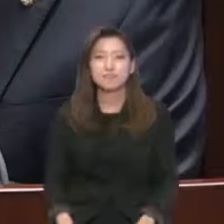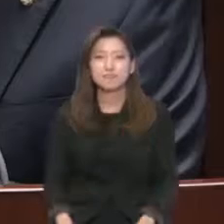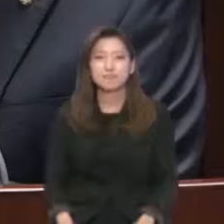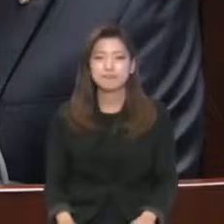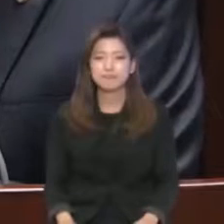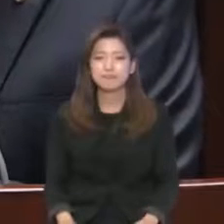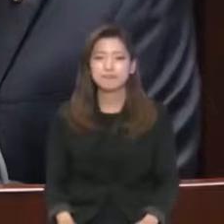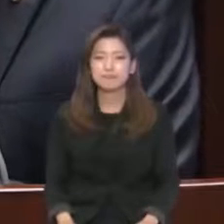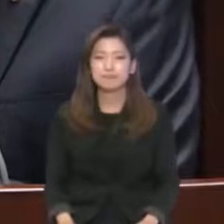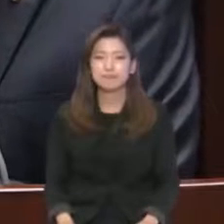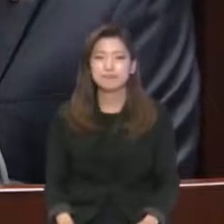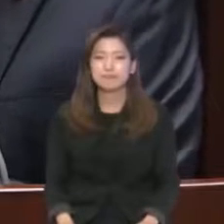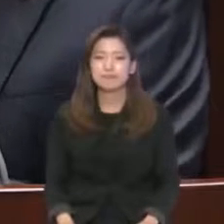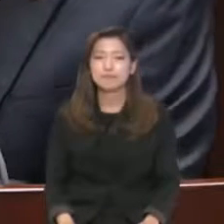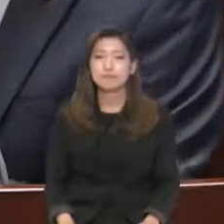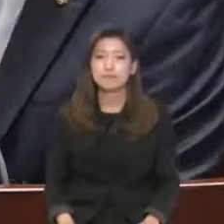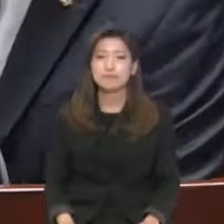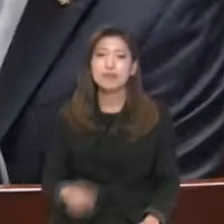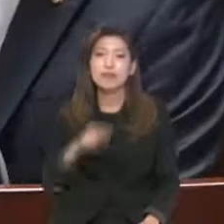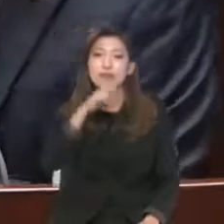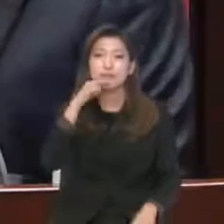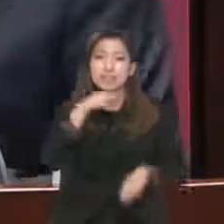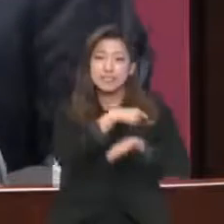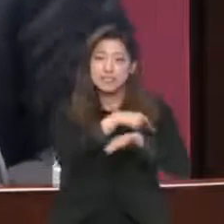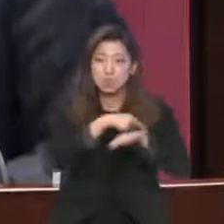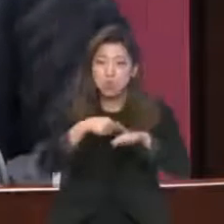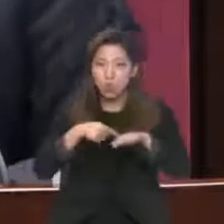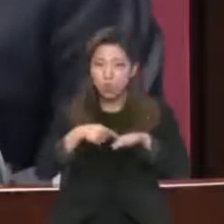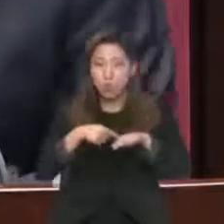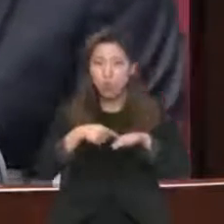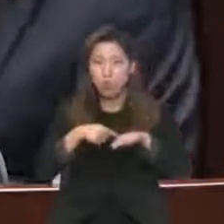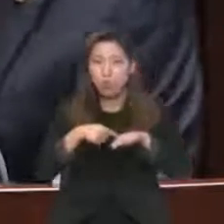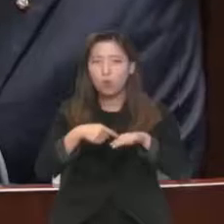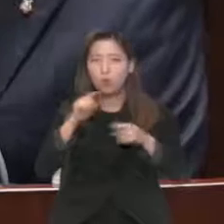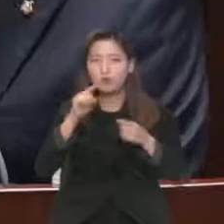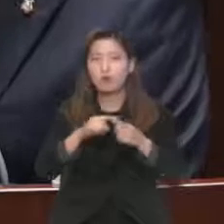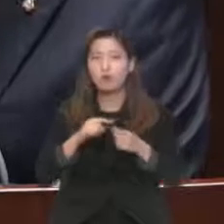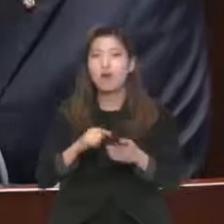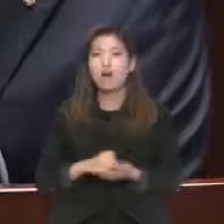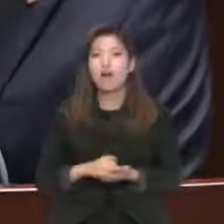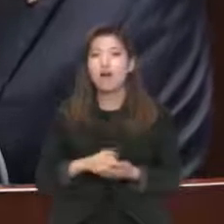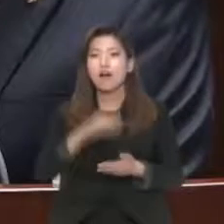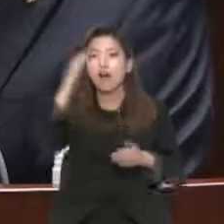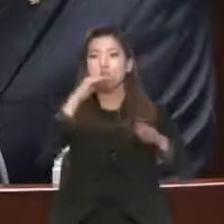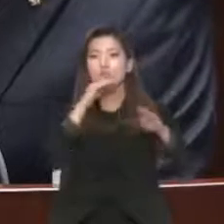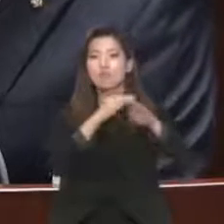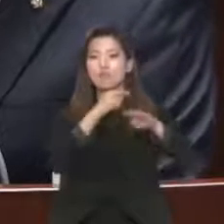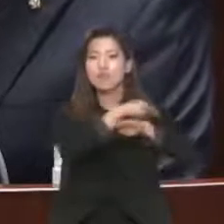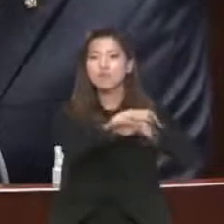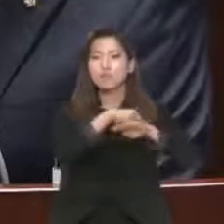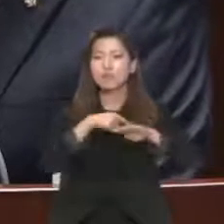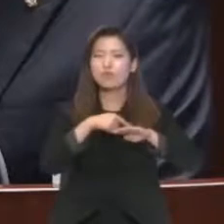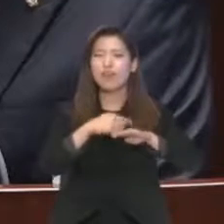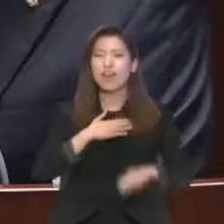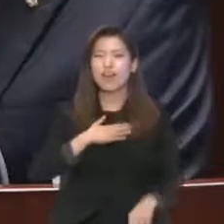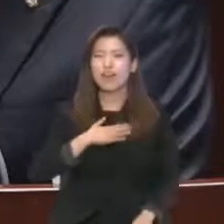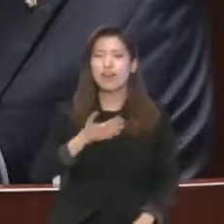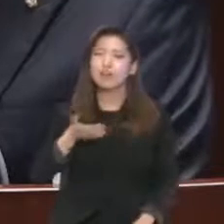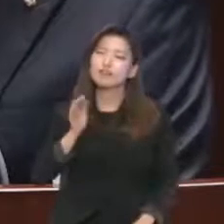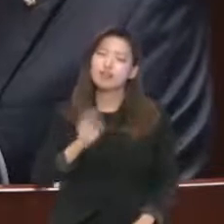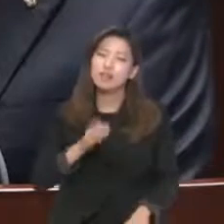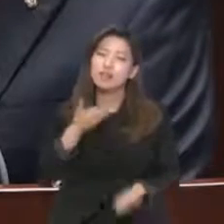봅니다. 민족이라는 단어, 결의라는 단어는 아직 저를 가슴 뛰게 합니다, 장관님. 그럼에도 불구하고 다음 슬라이드를 한번